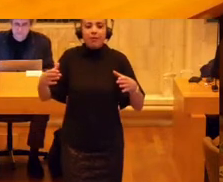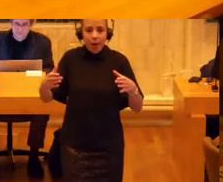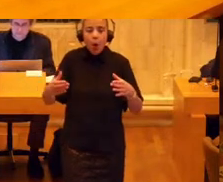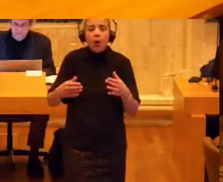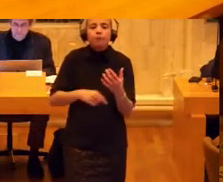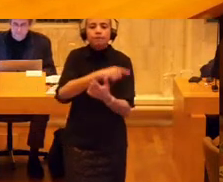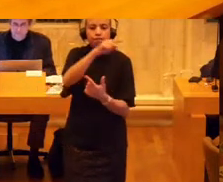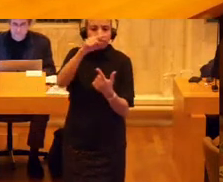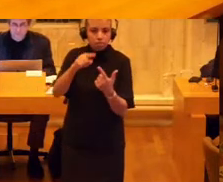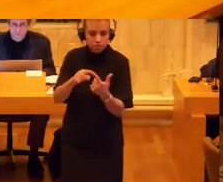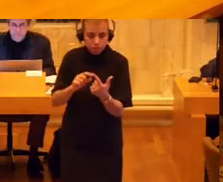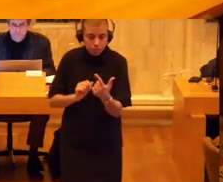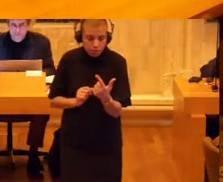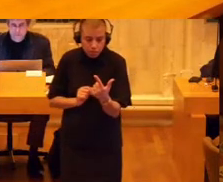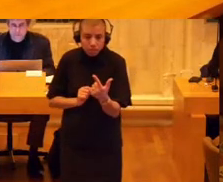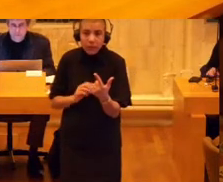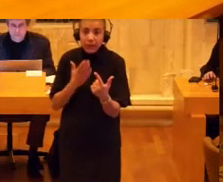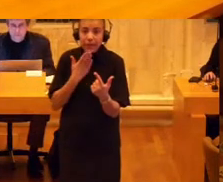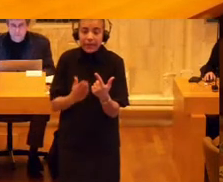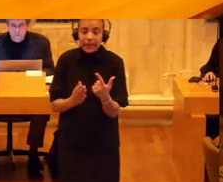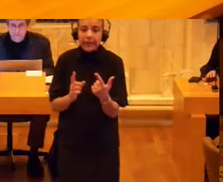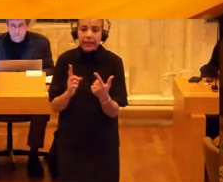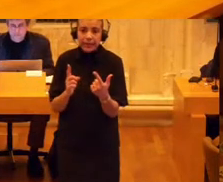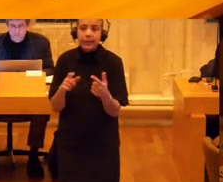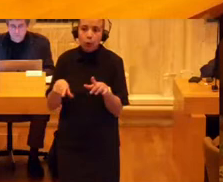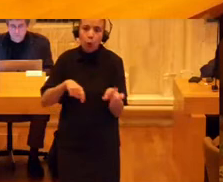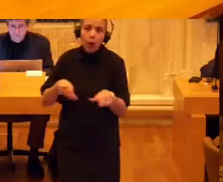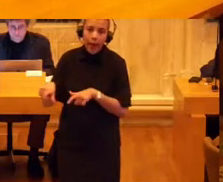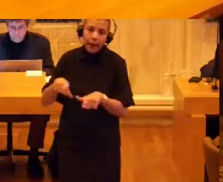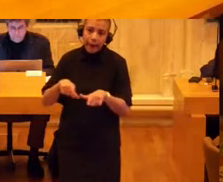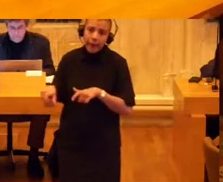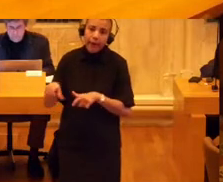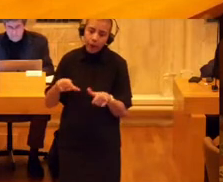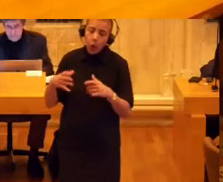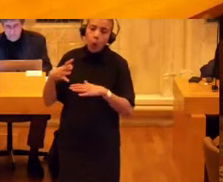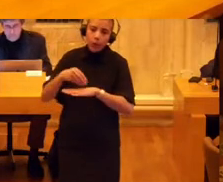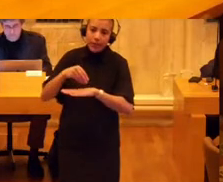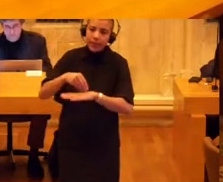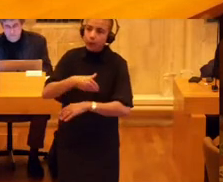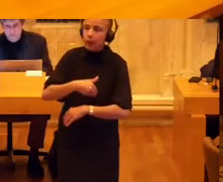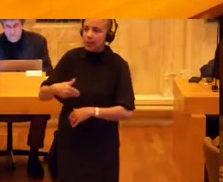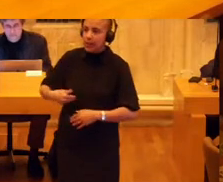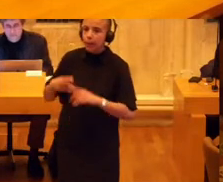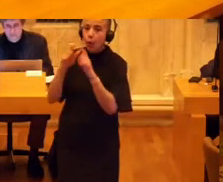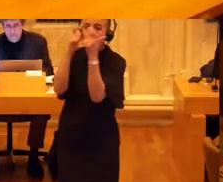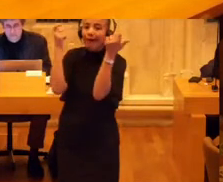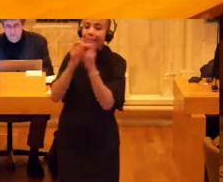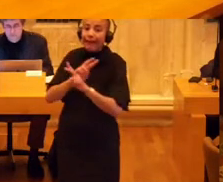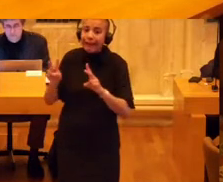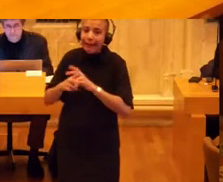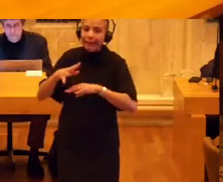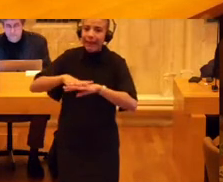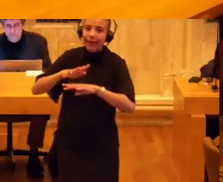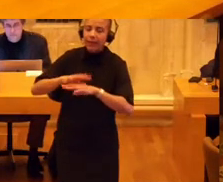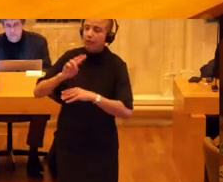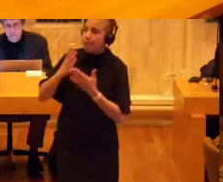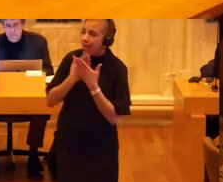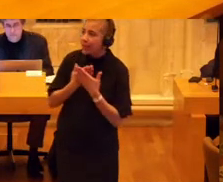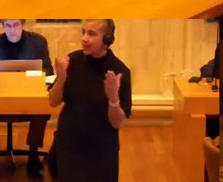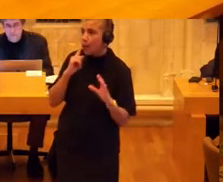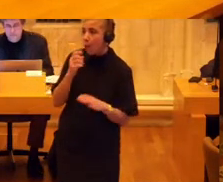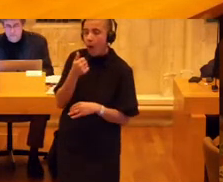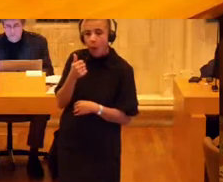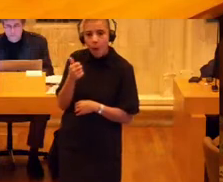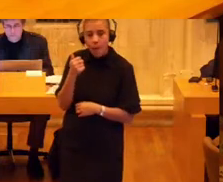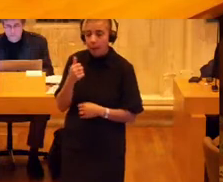dans un second temps, remercier tous mes collègues conseillers municipaux délégués de quartier qui, par leur travail sur le terrain au